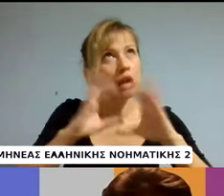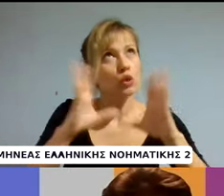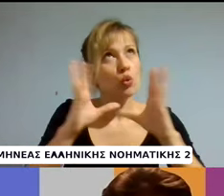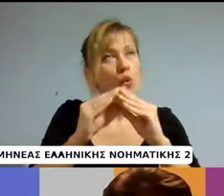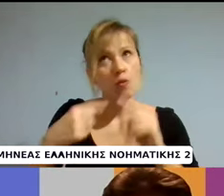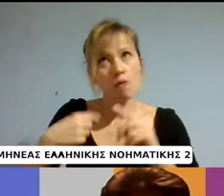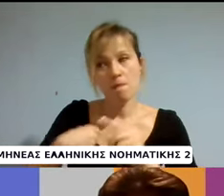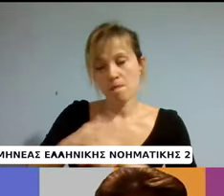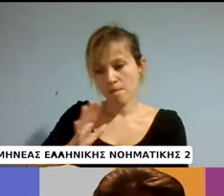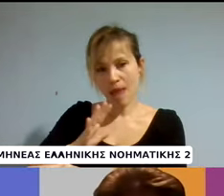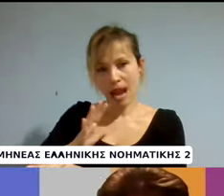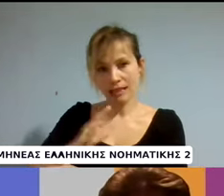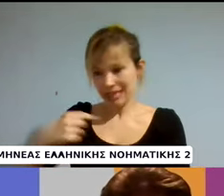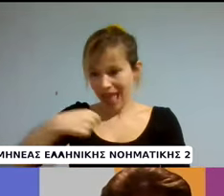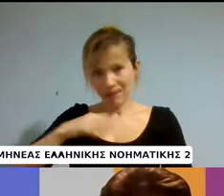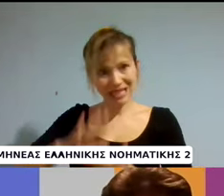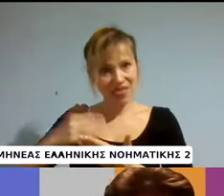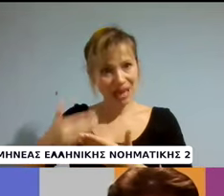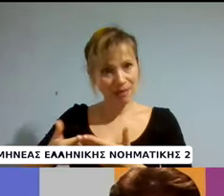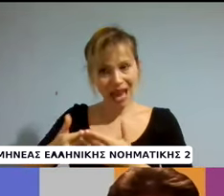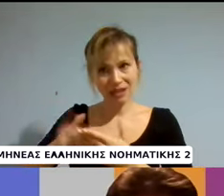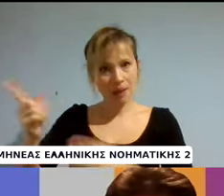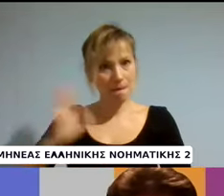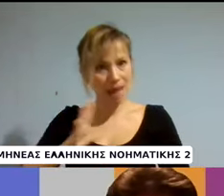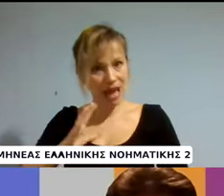Θα επικοινωνούν με τους πελάτες, εννοεί μήπως.